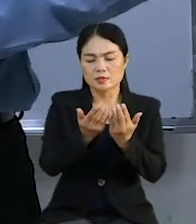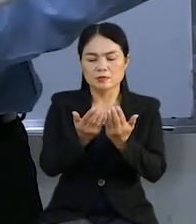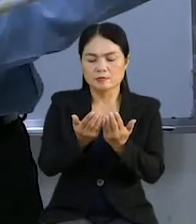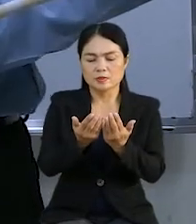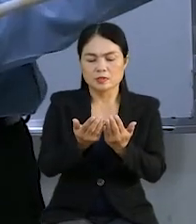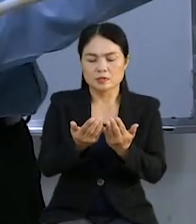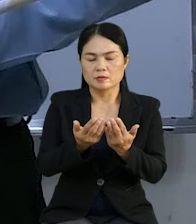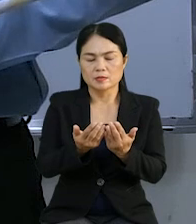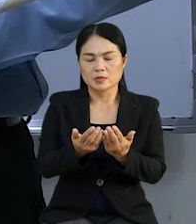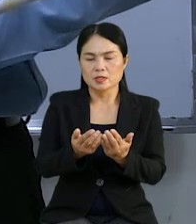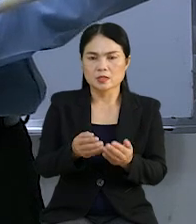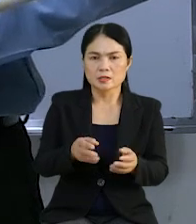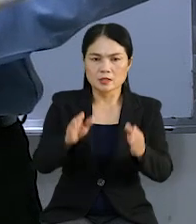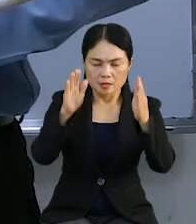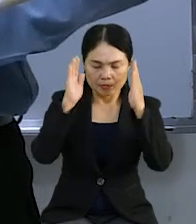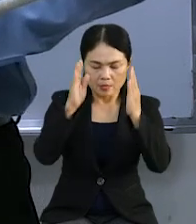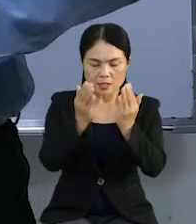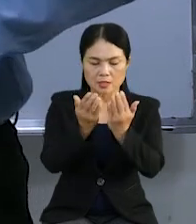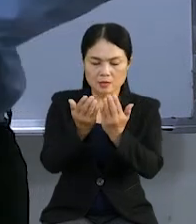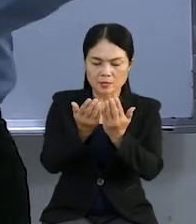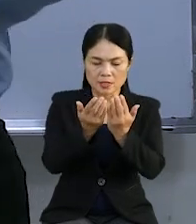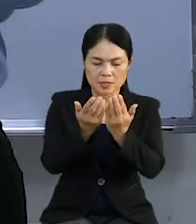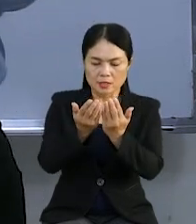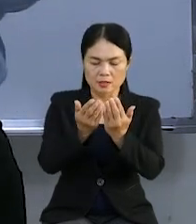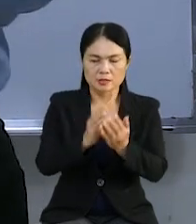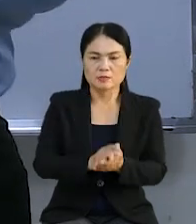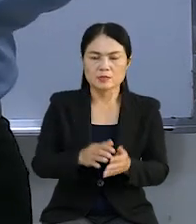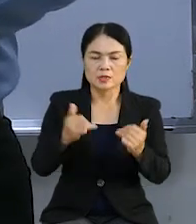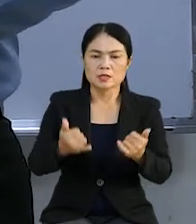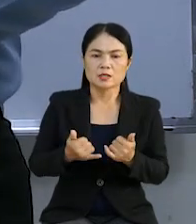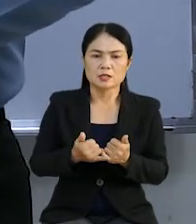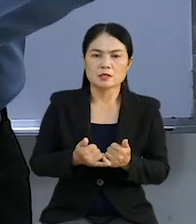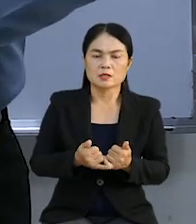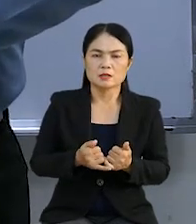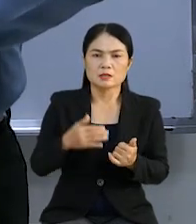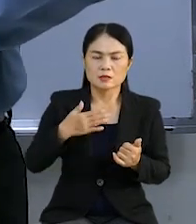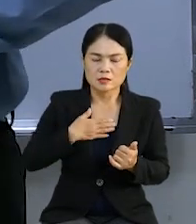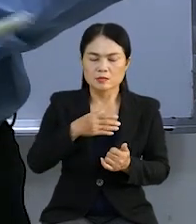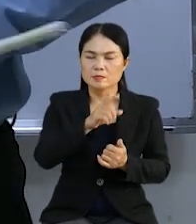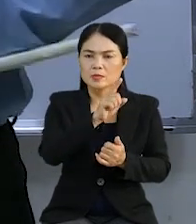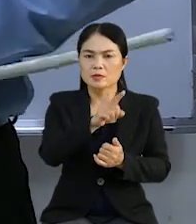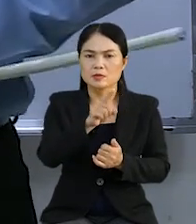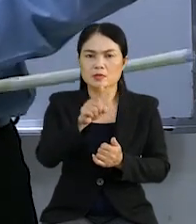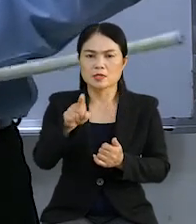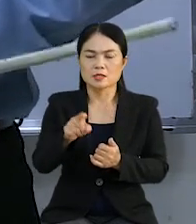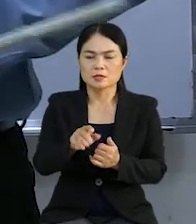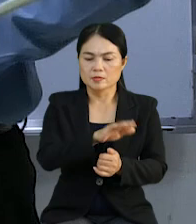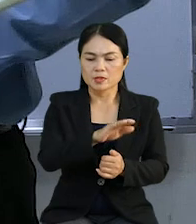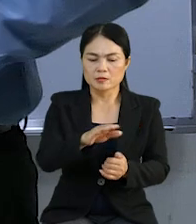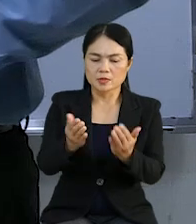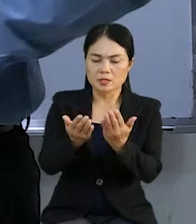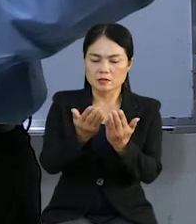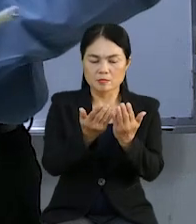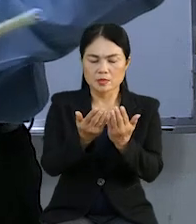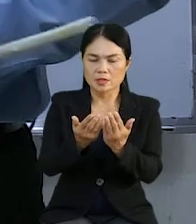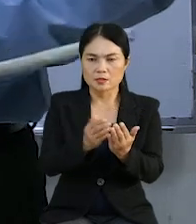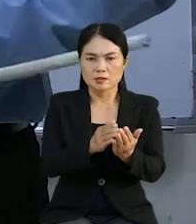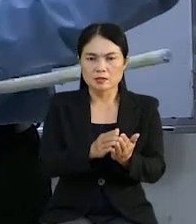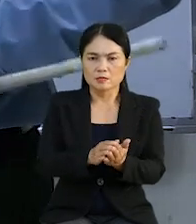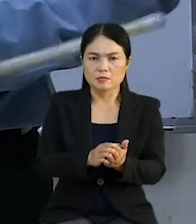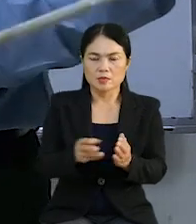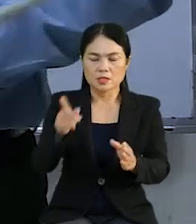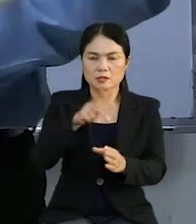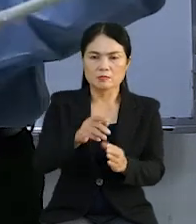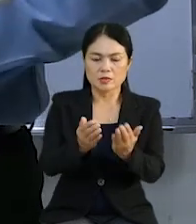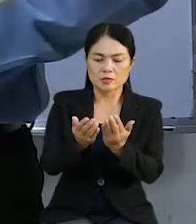อร์สมก้นเดี๋ยวจะตกตาขนมกาอ่านนะตาเลยลูกครูจีเนจังอลนะลูกครูสมัยก่อนอ่านจังก่อนโยโ